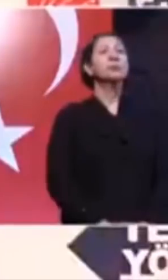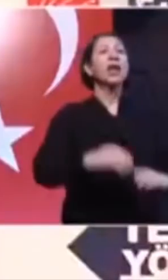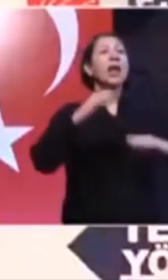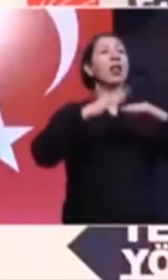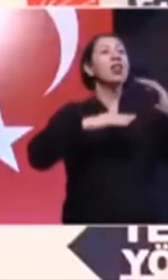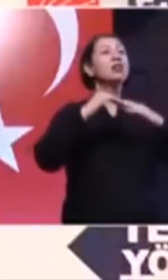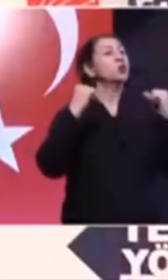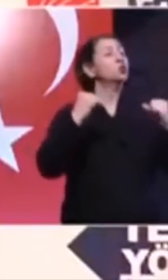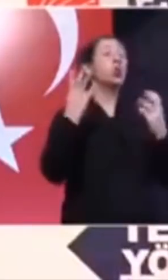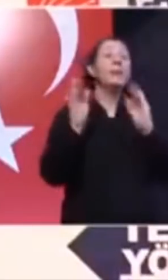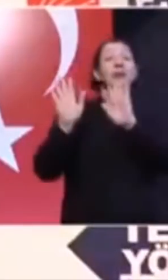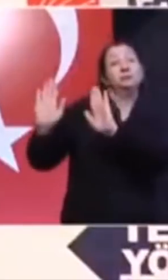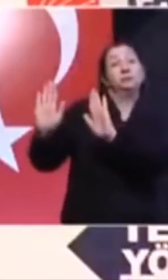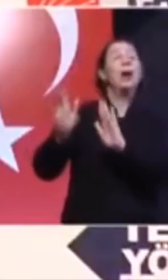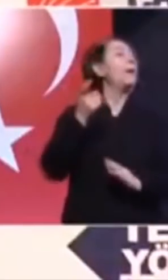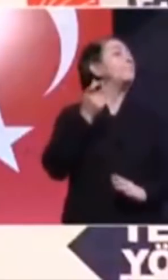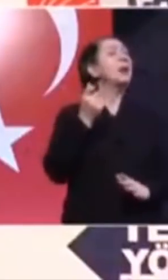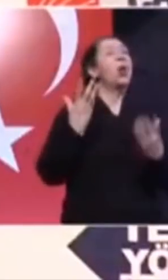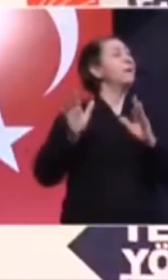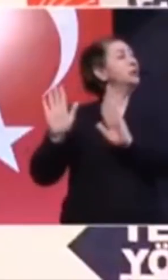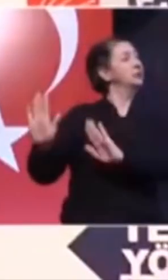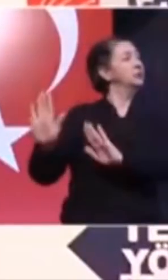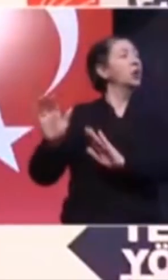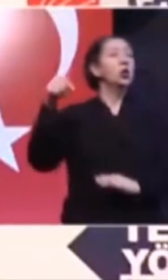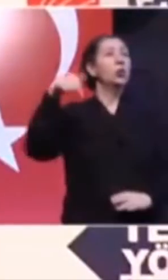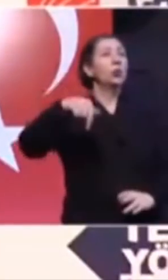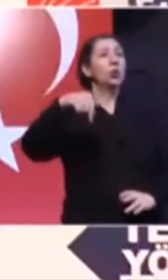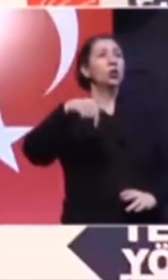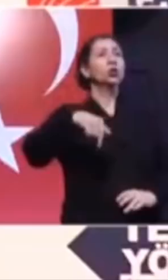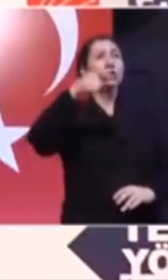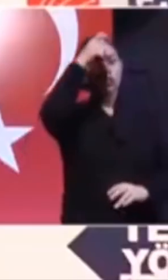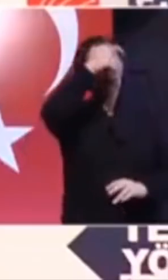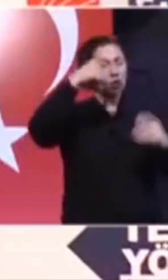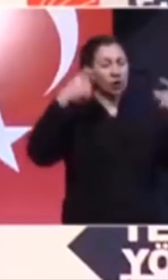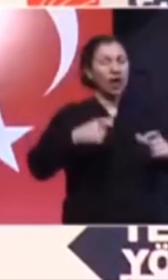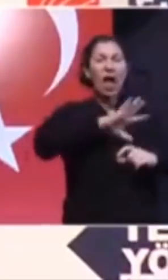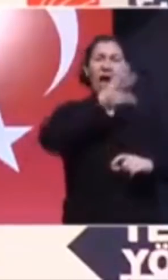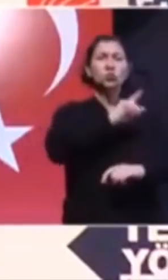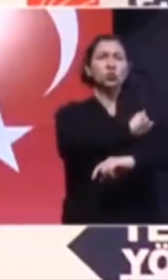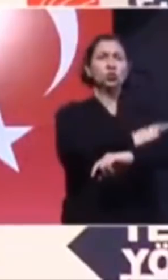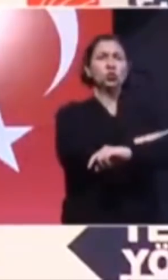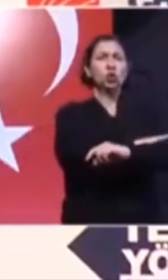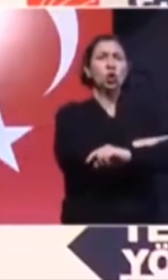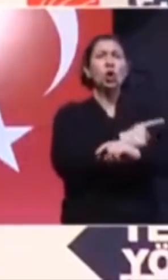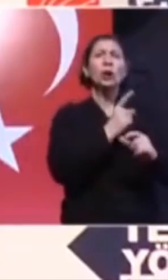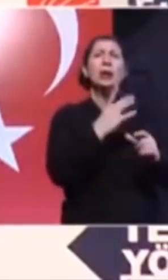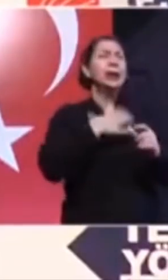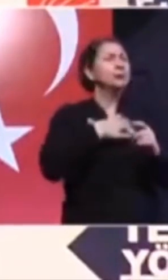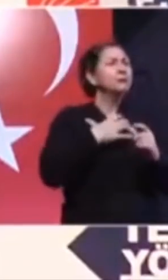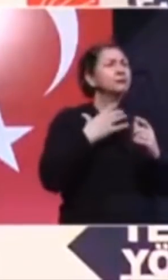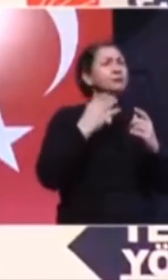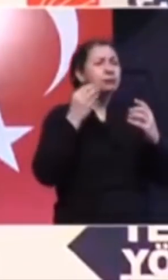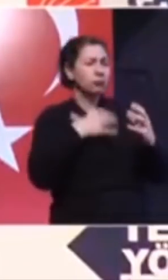Ellerinde güç olabilir, para olabilir. Bugün bu ülkenin her türlü gücünü konsolide